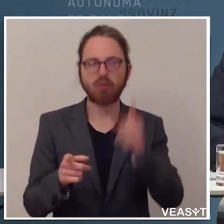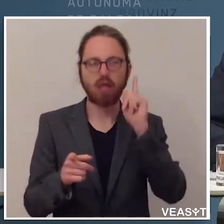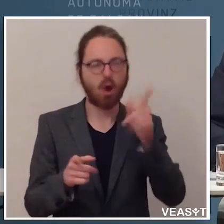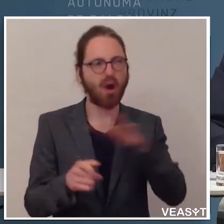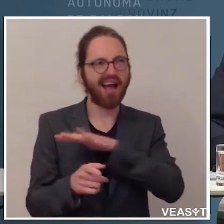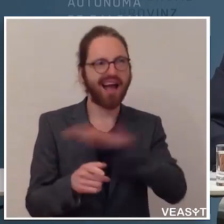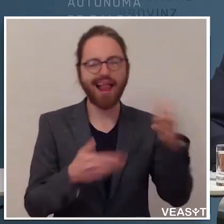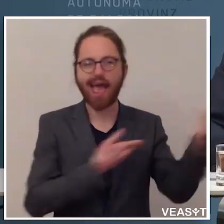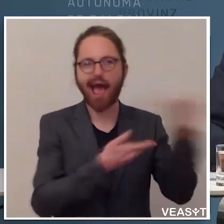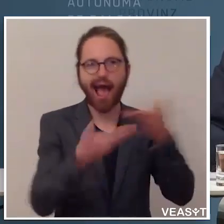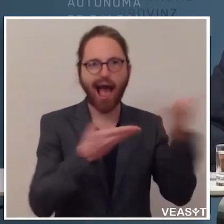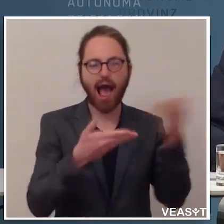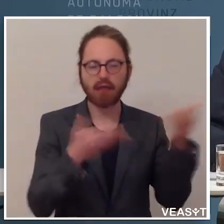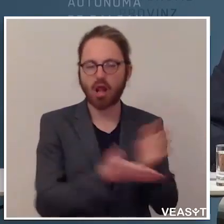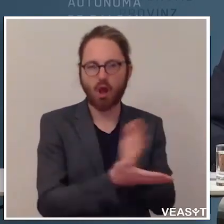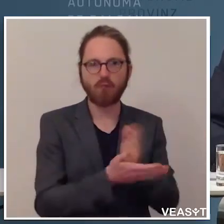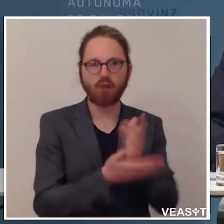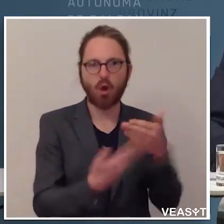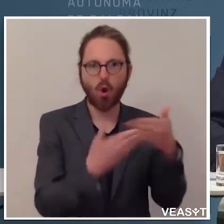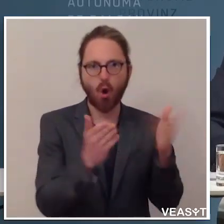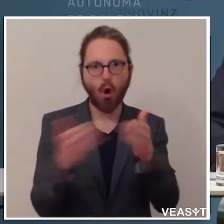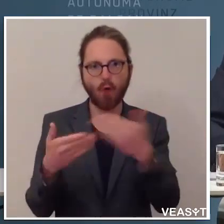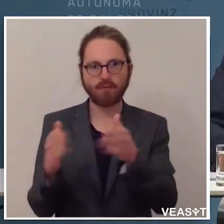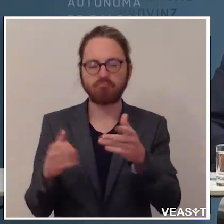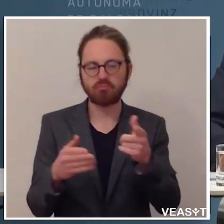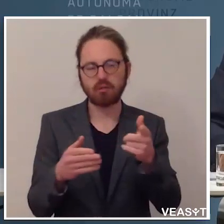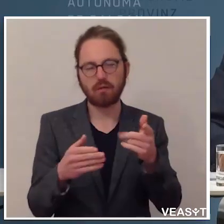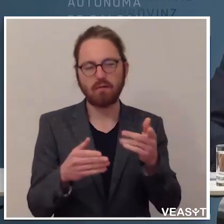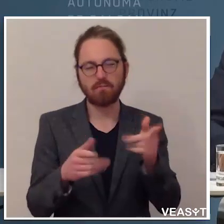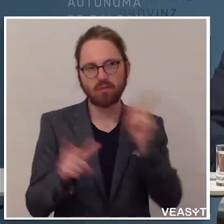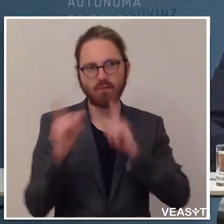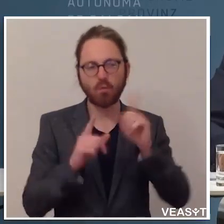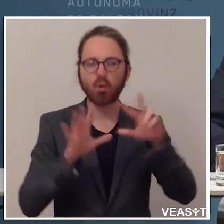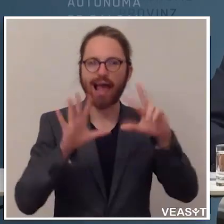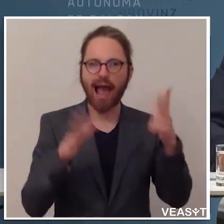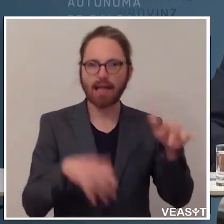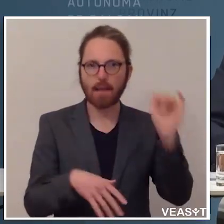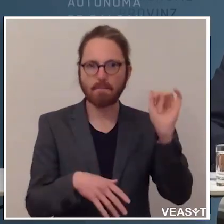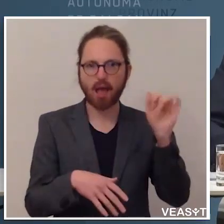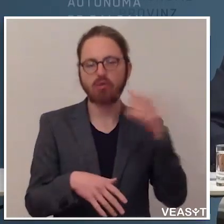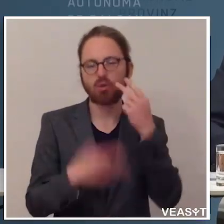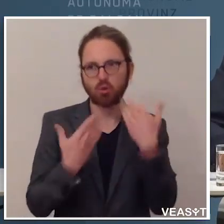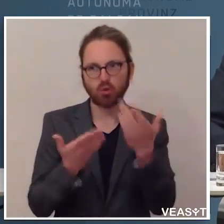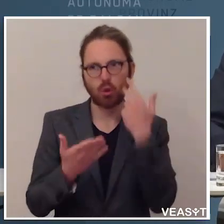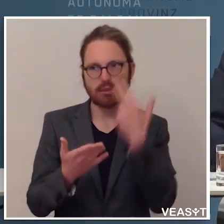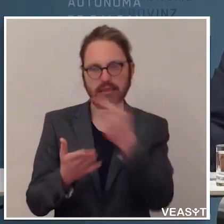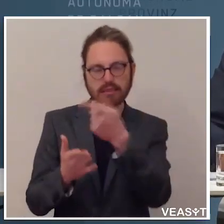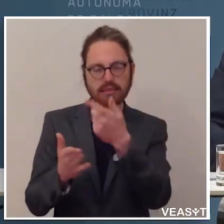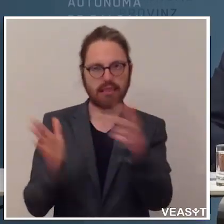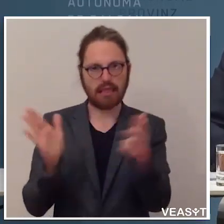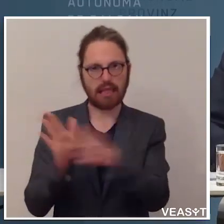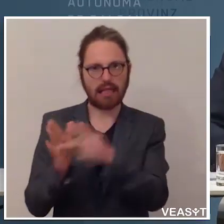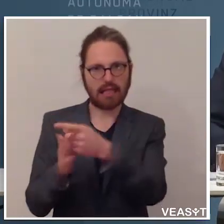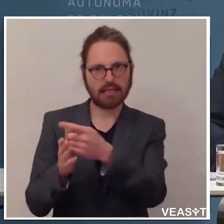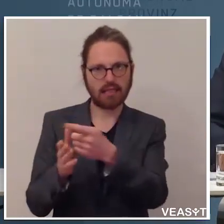Handelstätigkeiten wieder aufnehmen kann, also immer am 8. Mai voraussichtlich, so sieht es der Gesetzesentwurf vor.